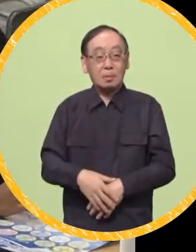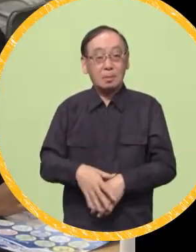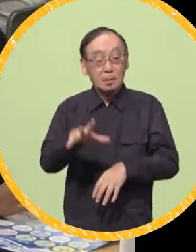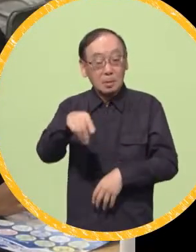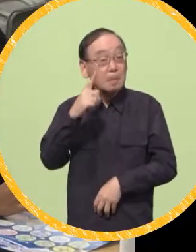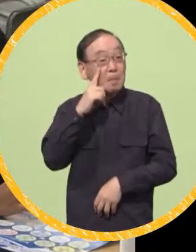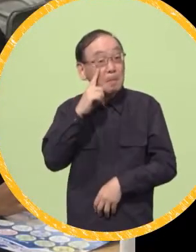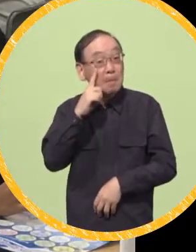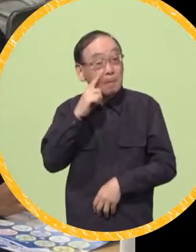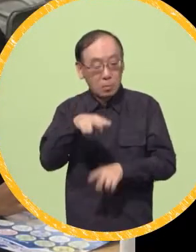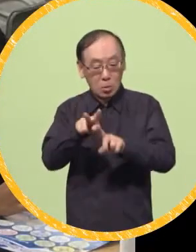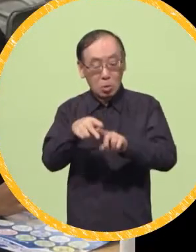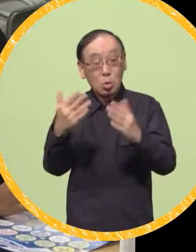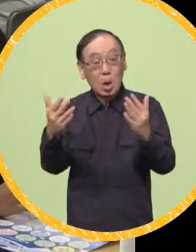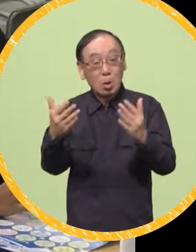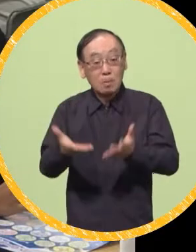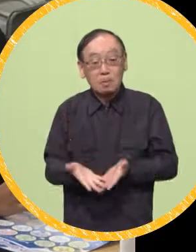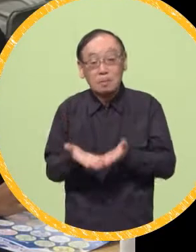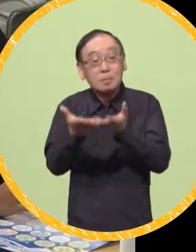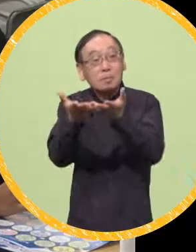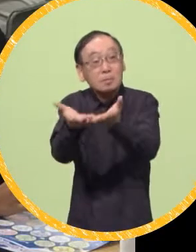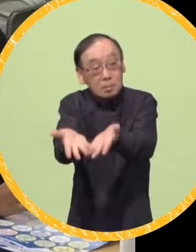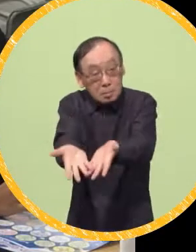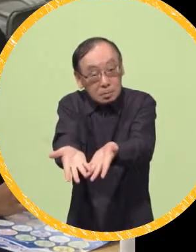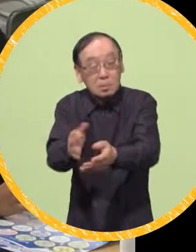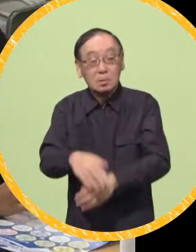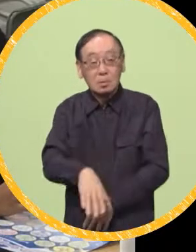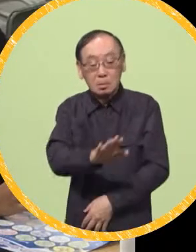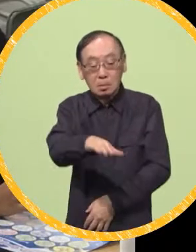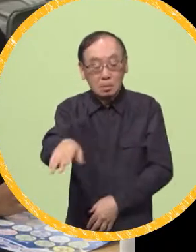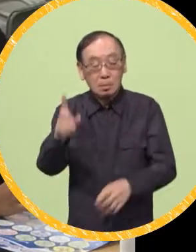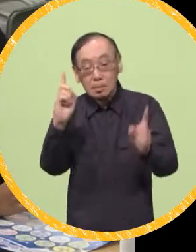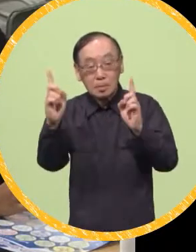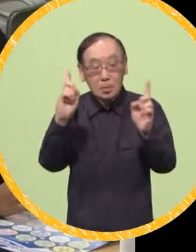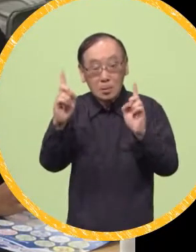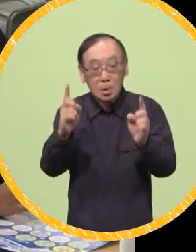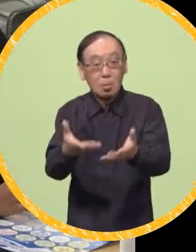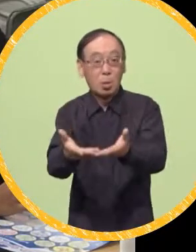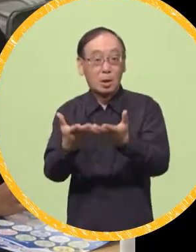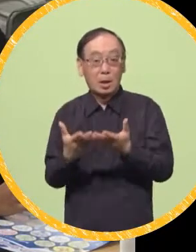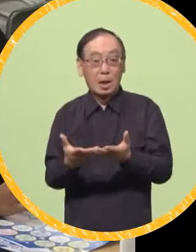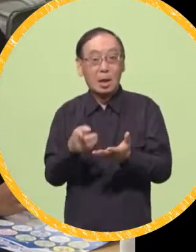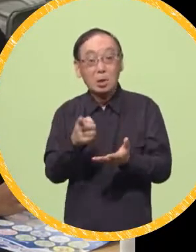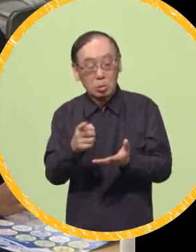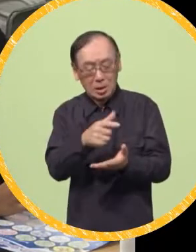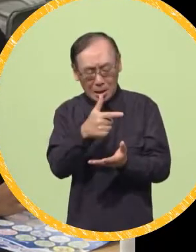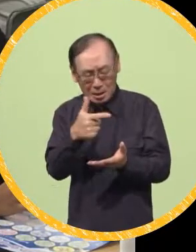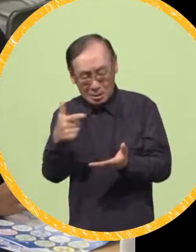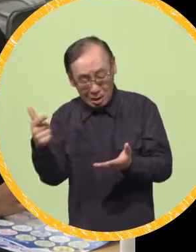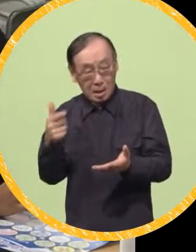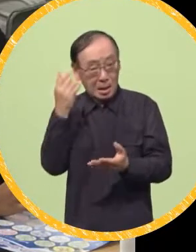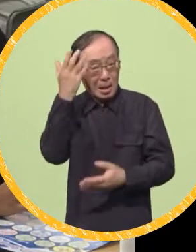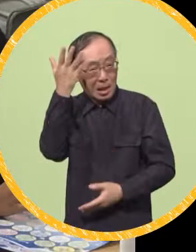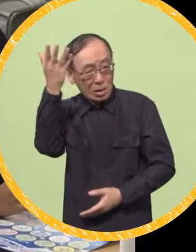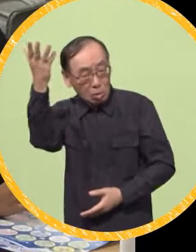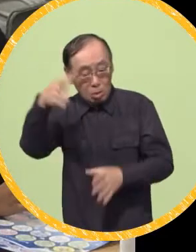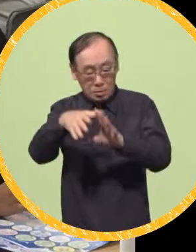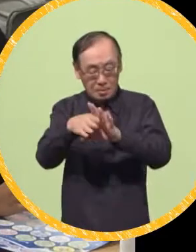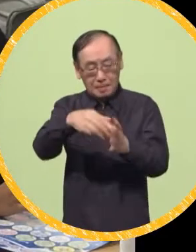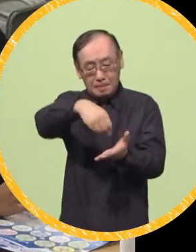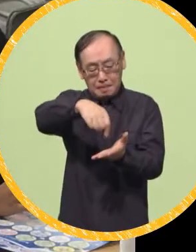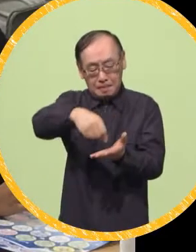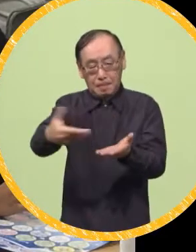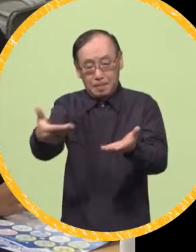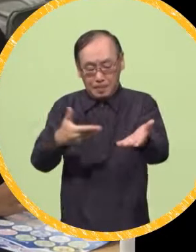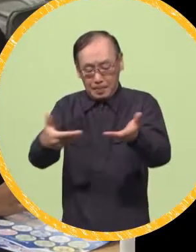まずですね湘南次第に悪意の小学校の子の皆様に行っていただきましたそこであのたくさん感想文を書いていただいてそれが